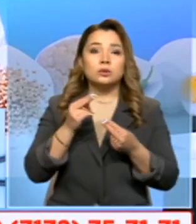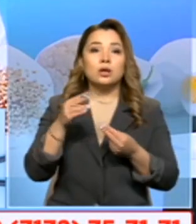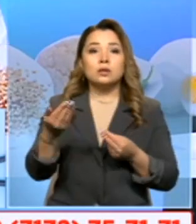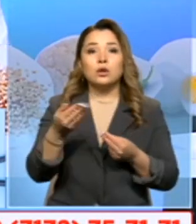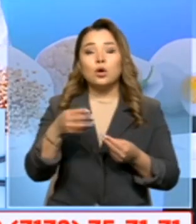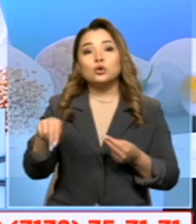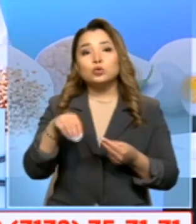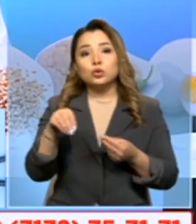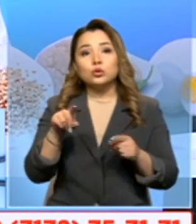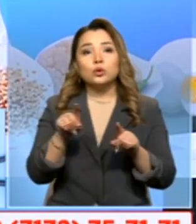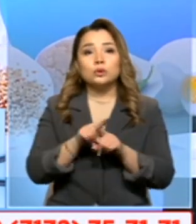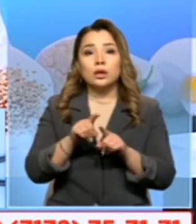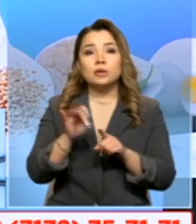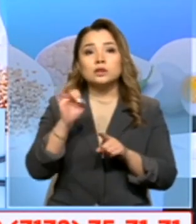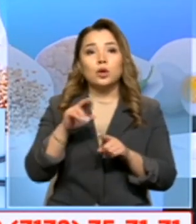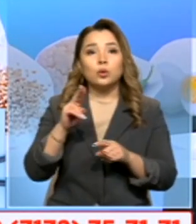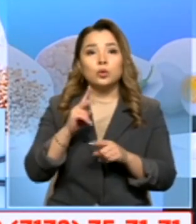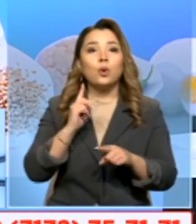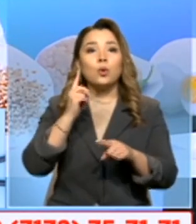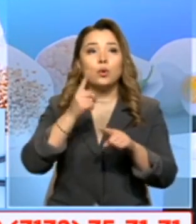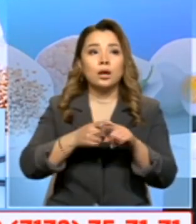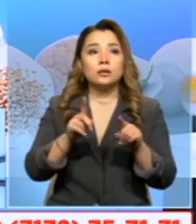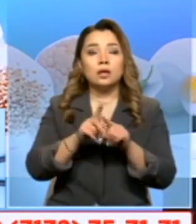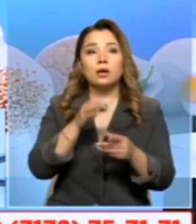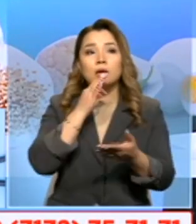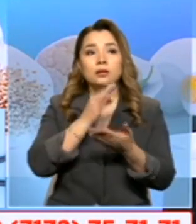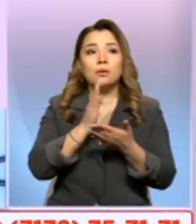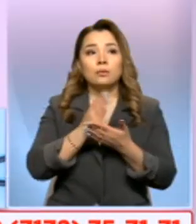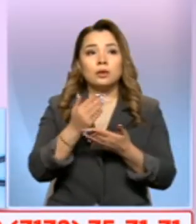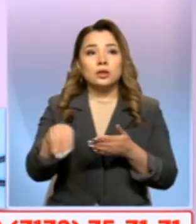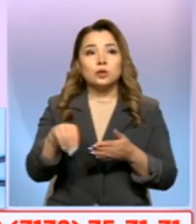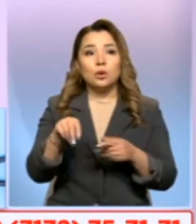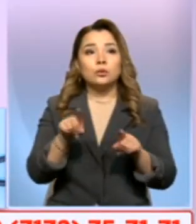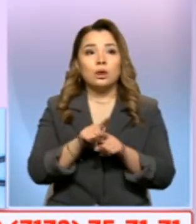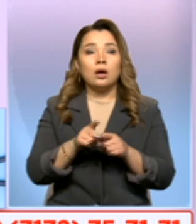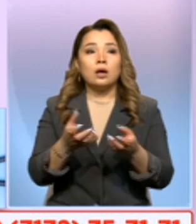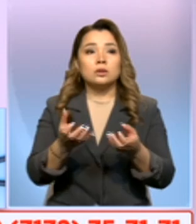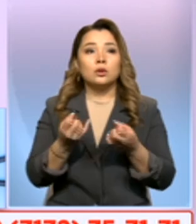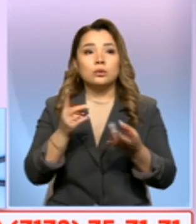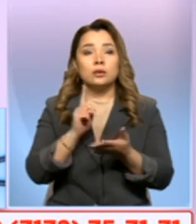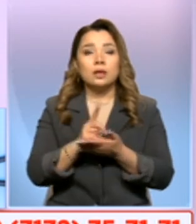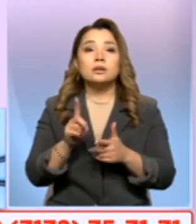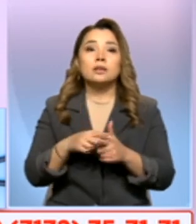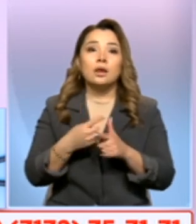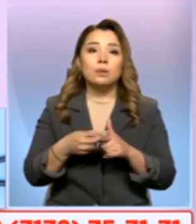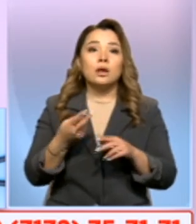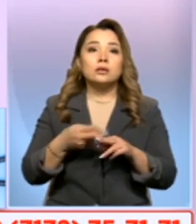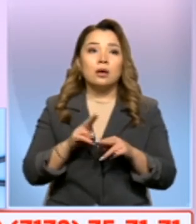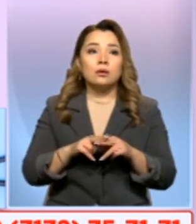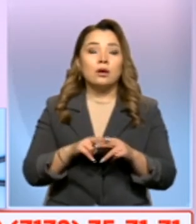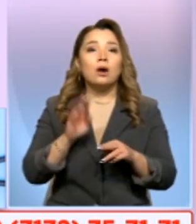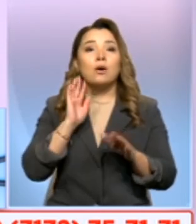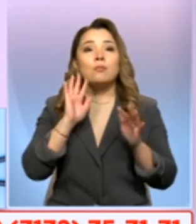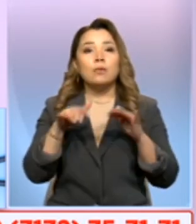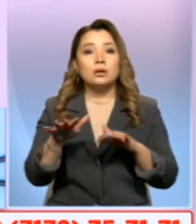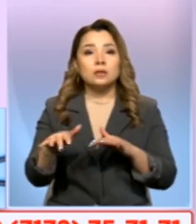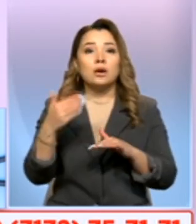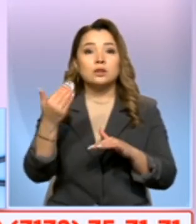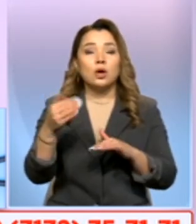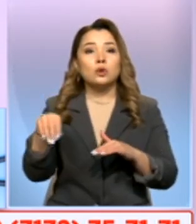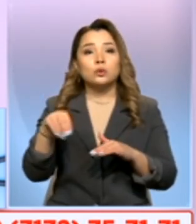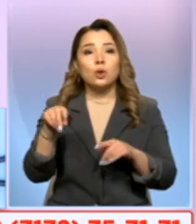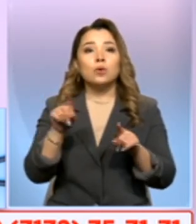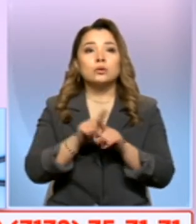сол ас тұзында йод қосылған түрін алуымыз керек. Йодталған ас тұзын алуымыз керек, немесе морская соль деп айтады, оның